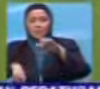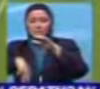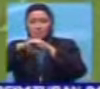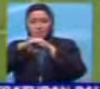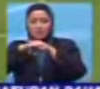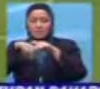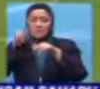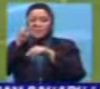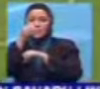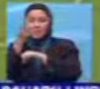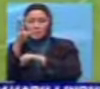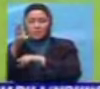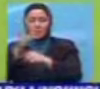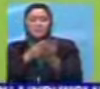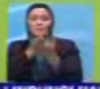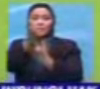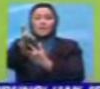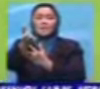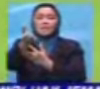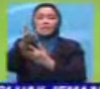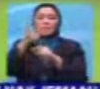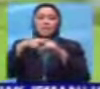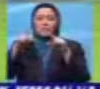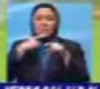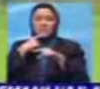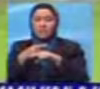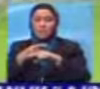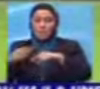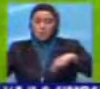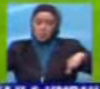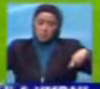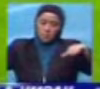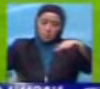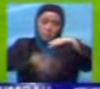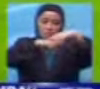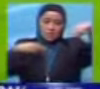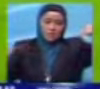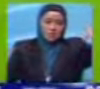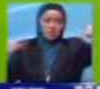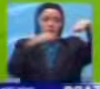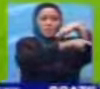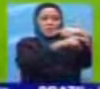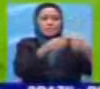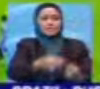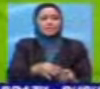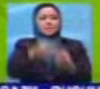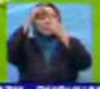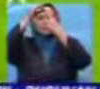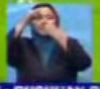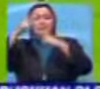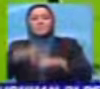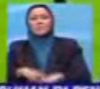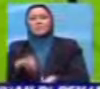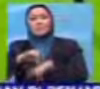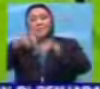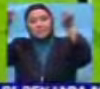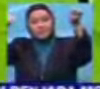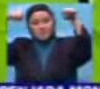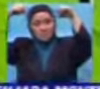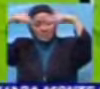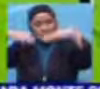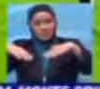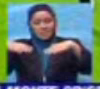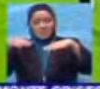luar biasa pada perlawanan Liga Super Pulau Pinang bertemu Pahang 16 Februari lalu di Stadium Bandaraya. Jaringan asing